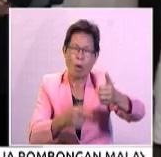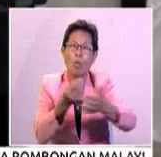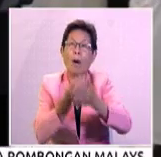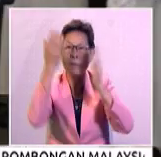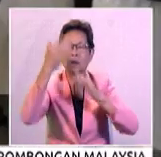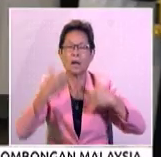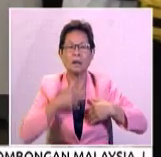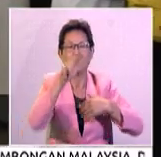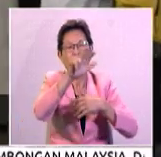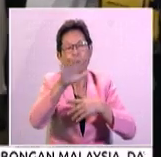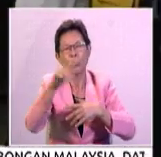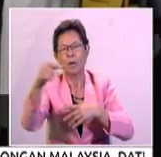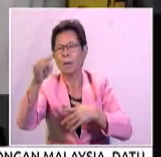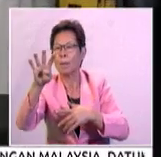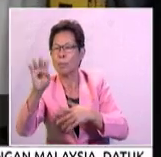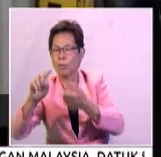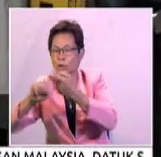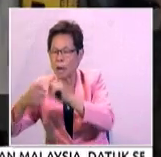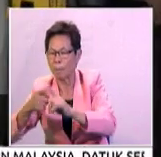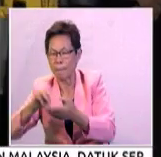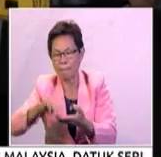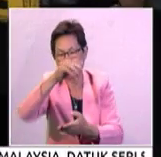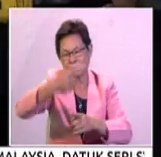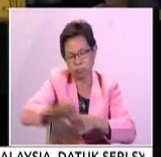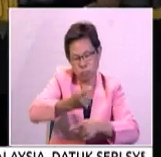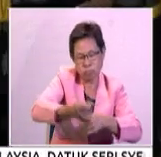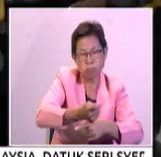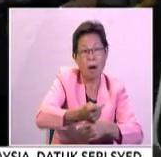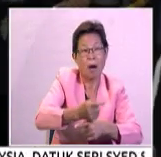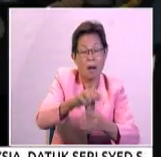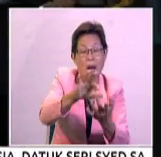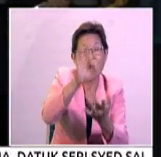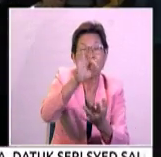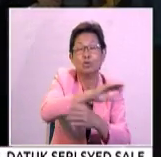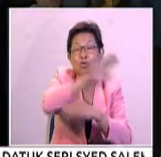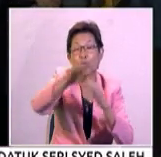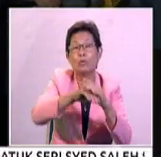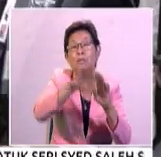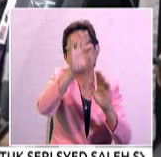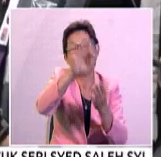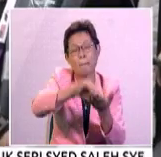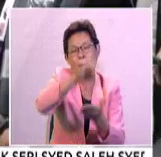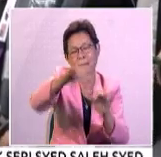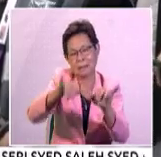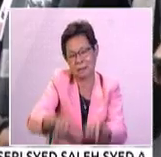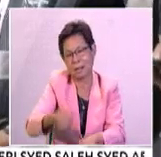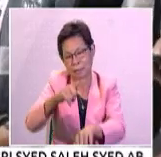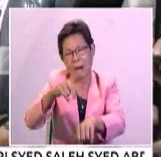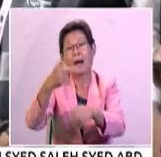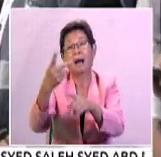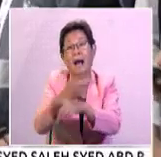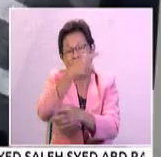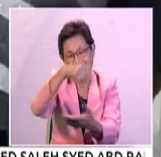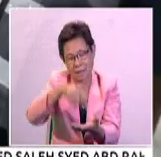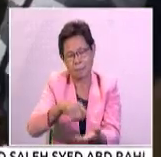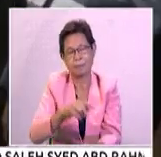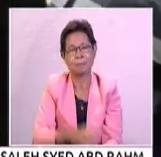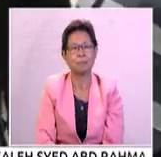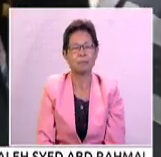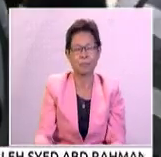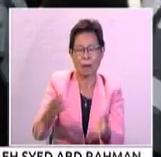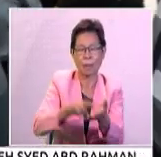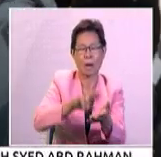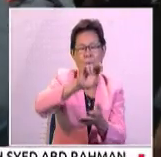Seramai 35 hingga 40 sahabat maktab dilantik di kesemua 9 maktab penginapan bagi musim haji tahun ini.